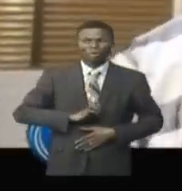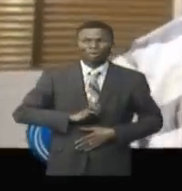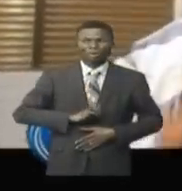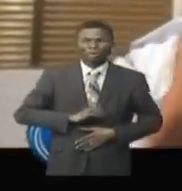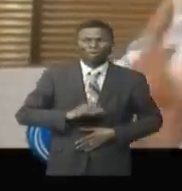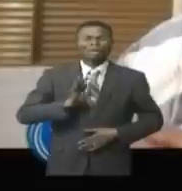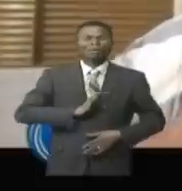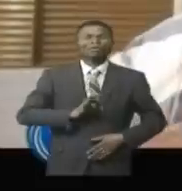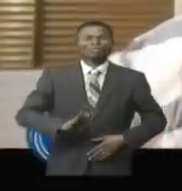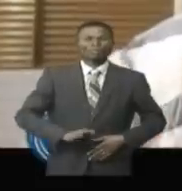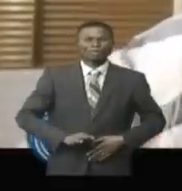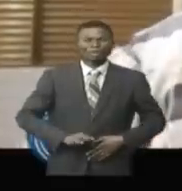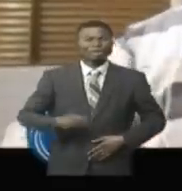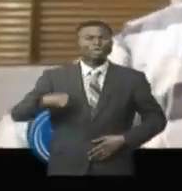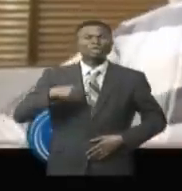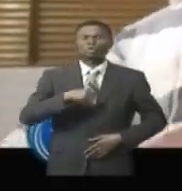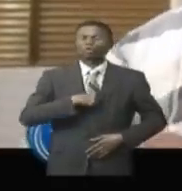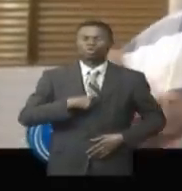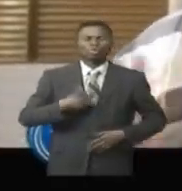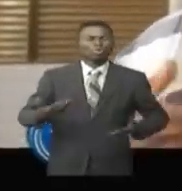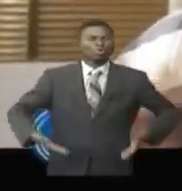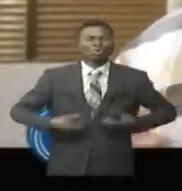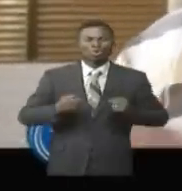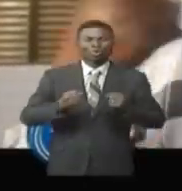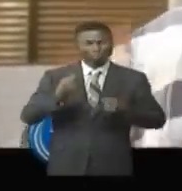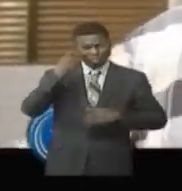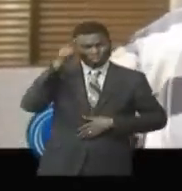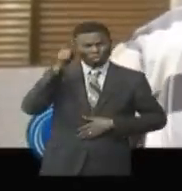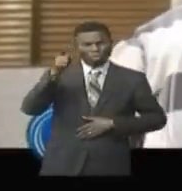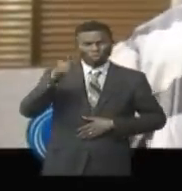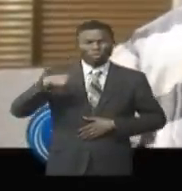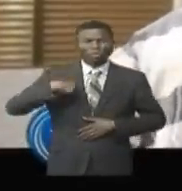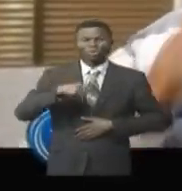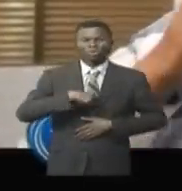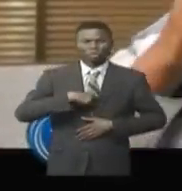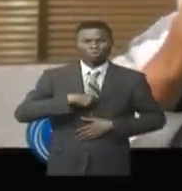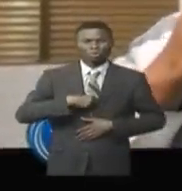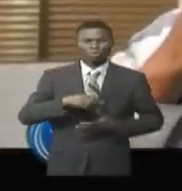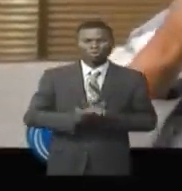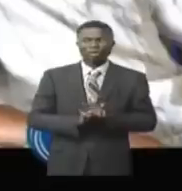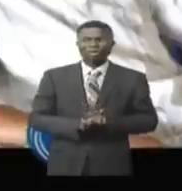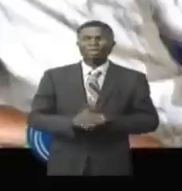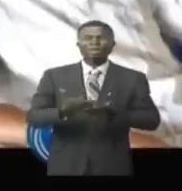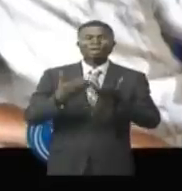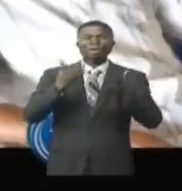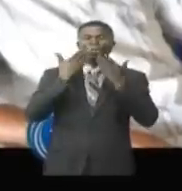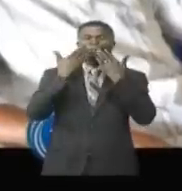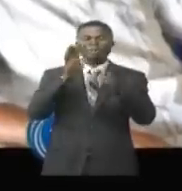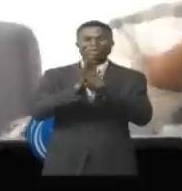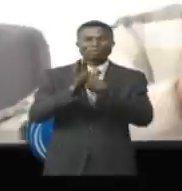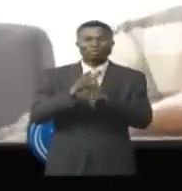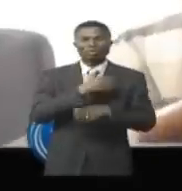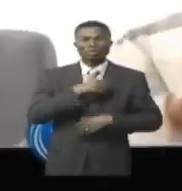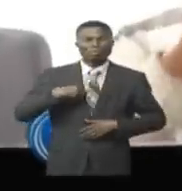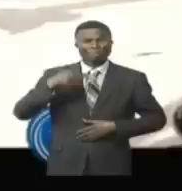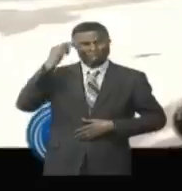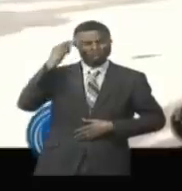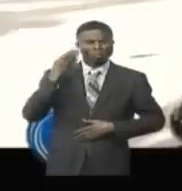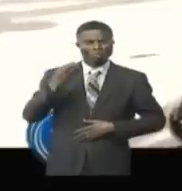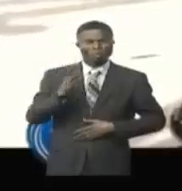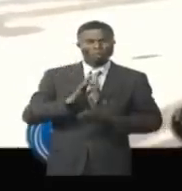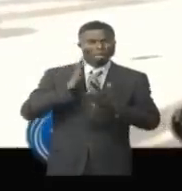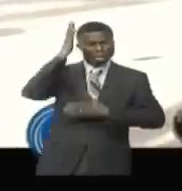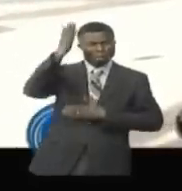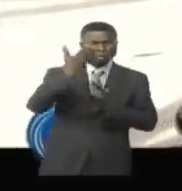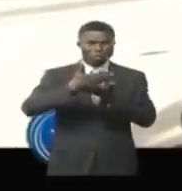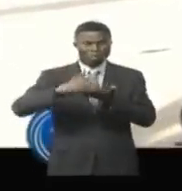Félix. Vraiment, nous sommes très fiers et très contents. Nous disons longue vie à cette maman. La prochaine étape est l'élaboration et